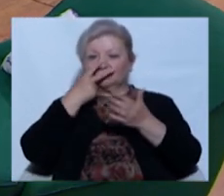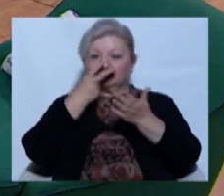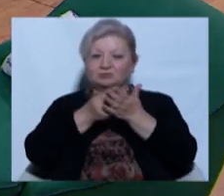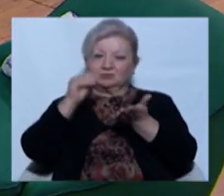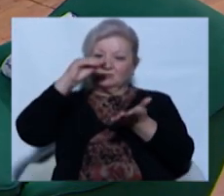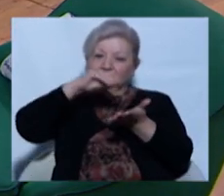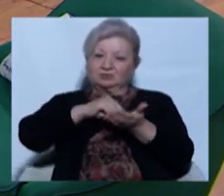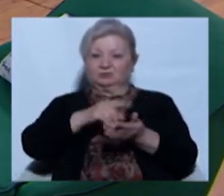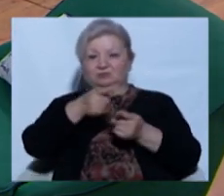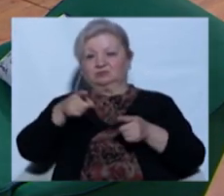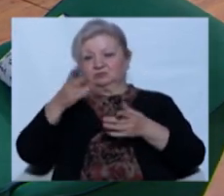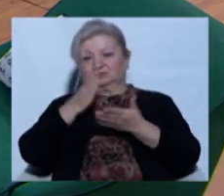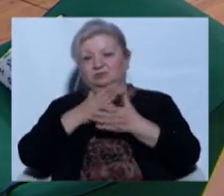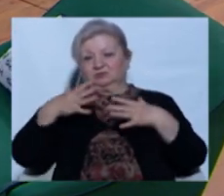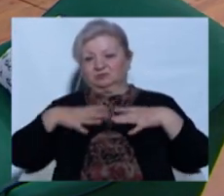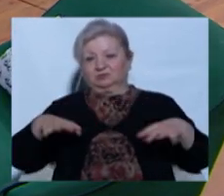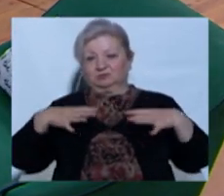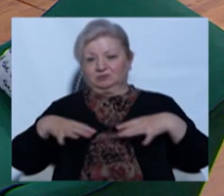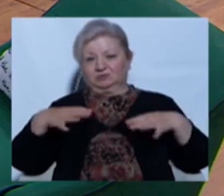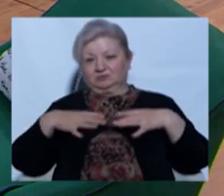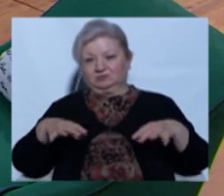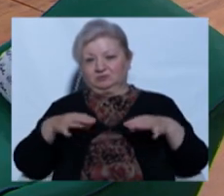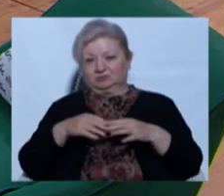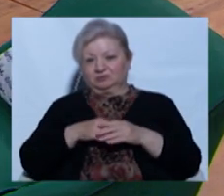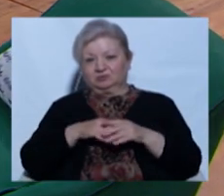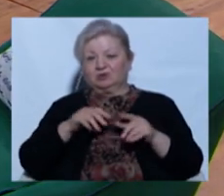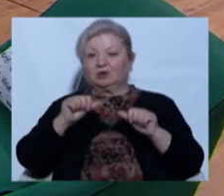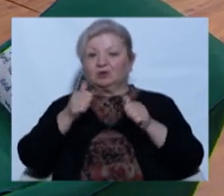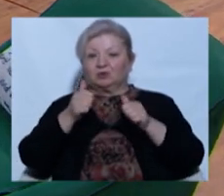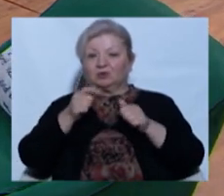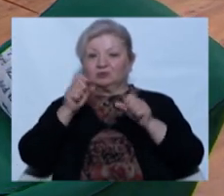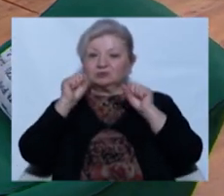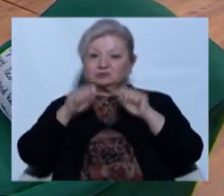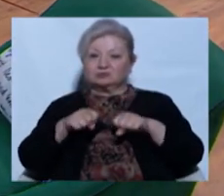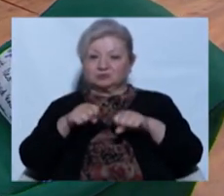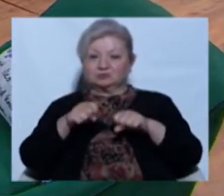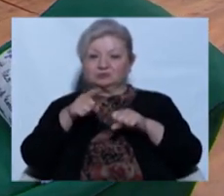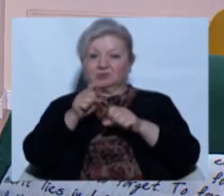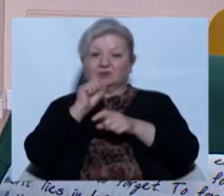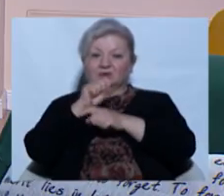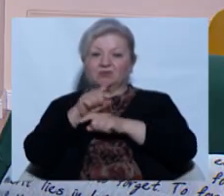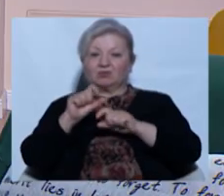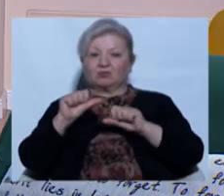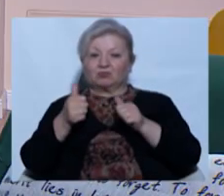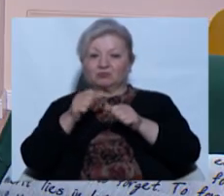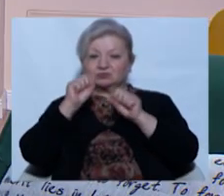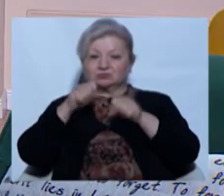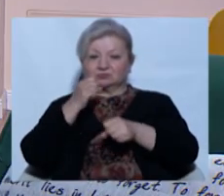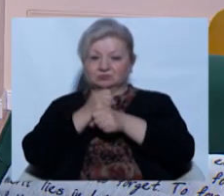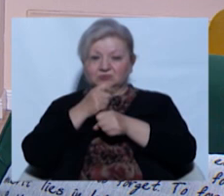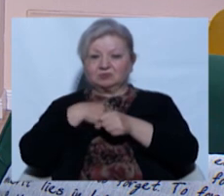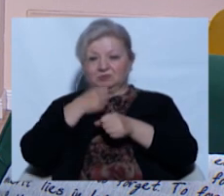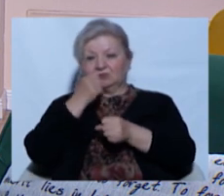ჩანდეს. იმისათვის რომ ცოტა უფრო გასაგები იყოს თქვენთვის, როგორი ტიპის დავალებაზეა საუბარი, მე გავაკეთებ